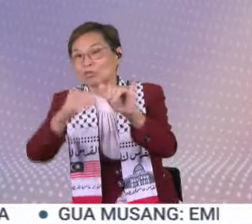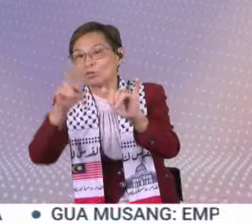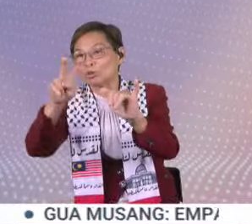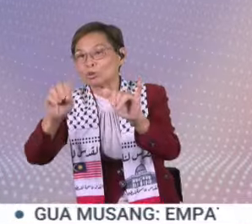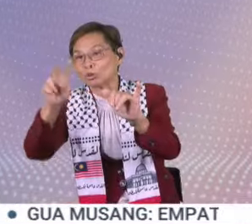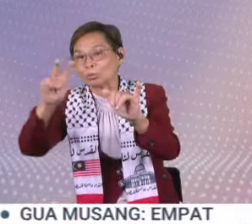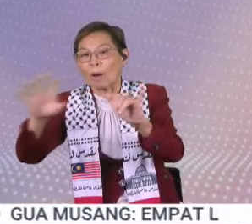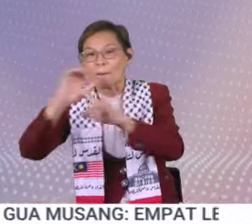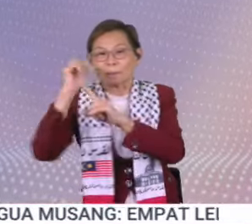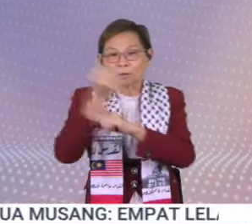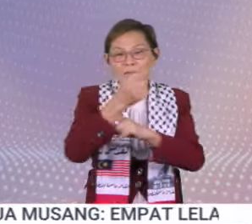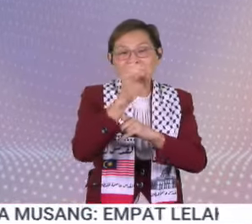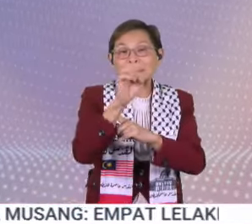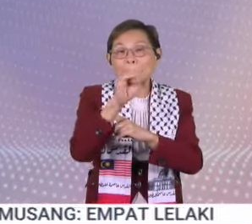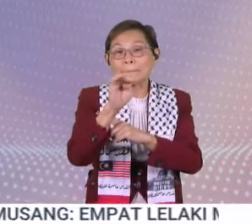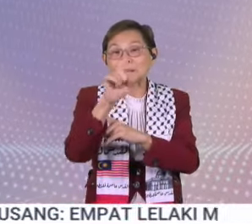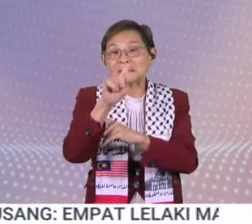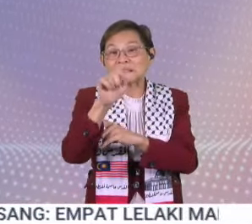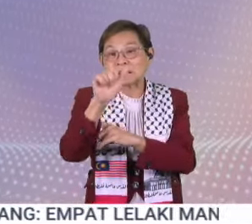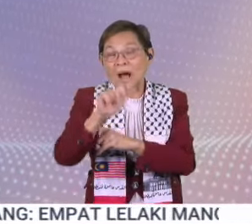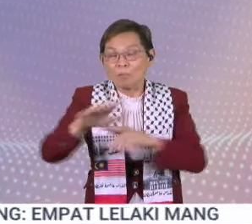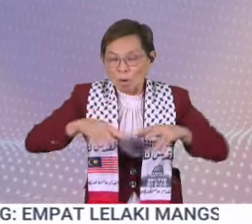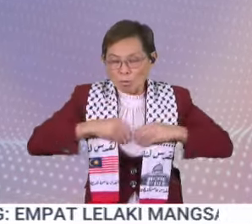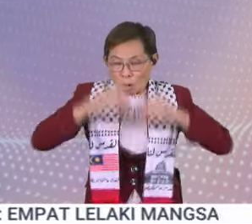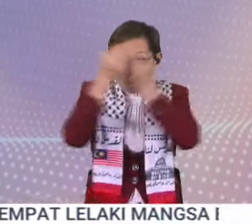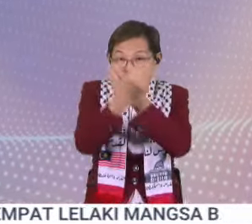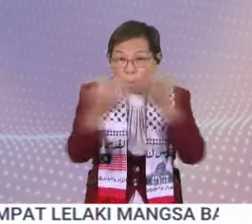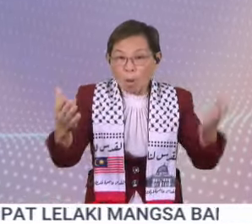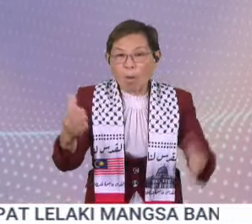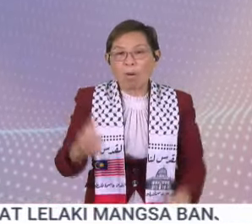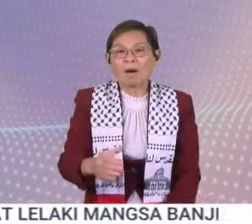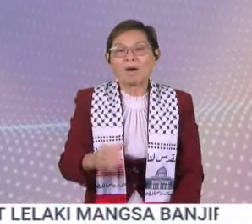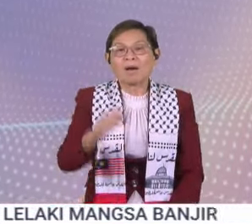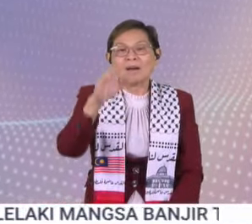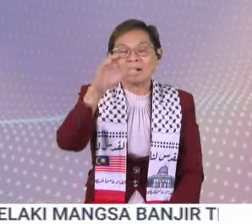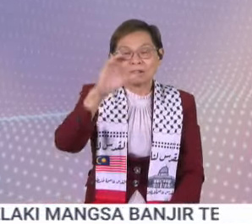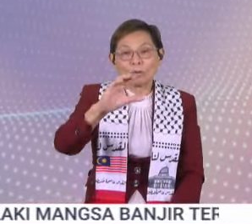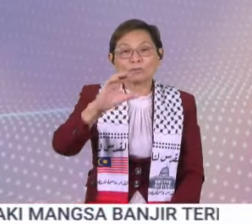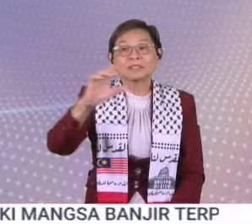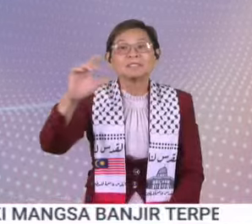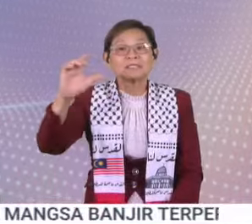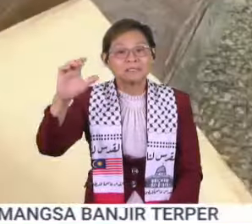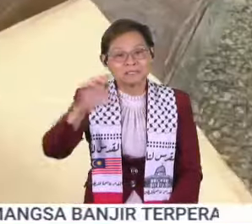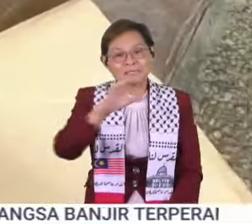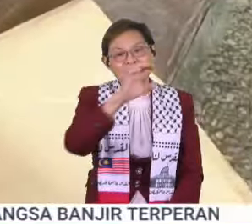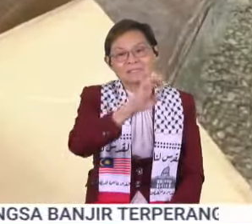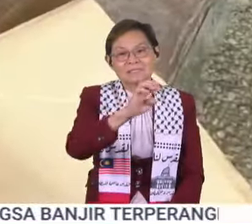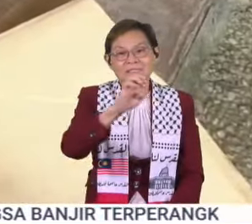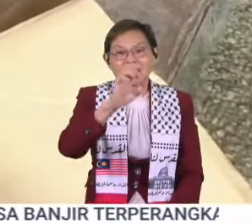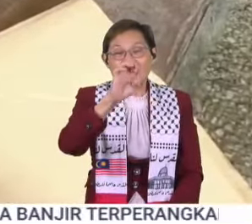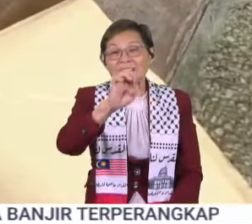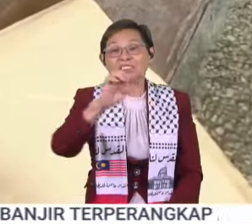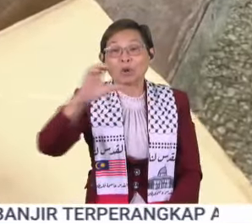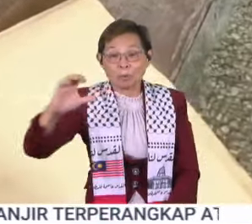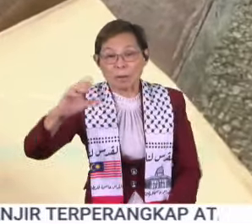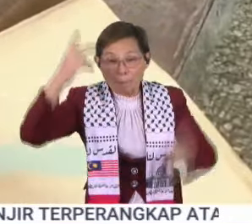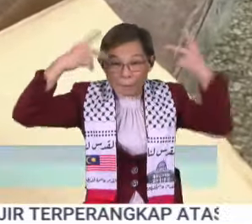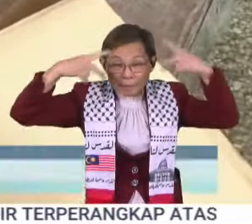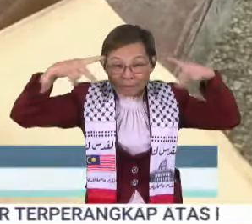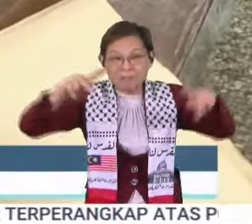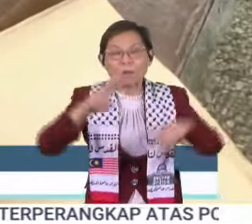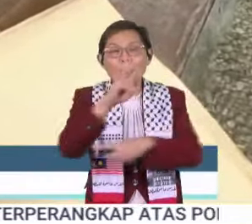sederhana Malaysia sementar menyambut baik pengumuman suruhanjaya tenaga berkenaan presidennya Datuk